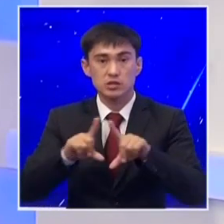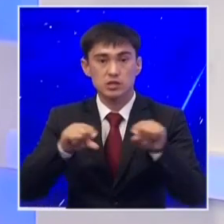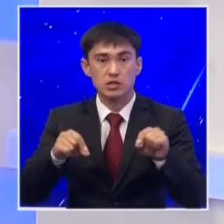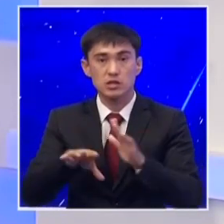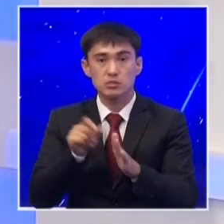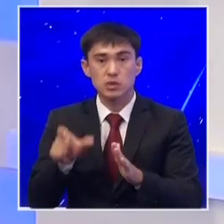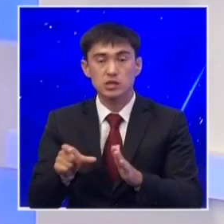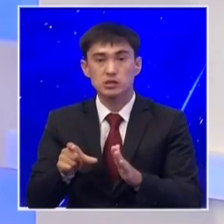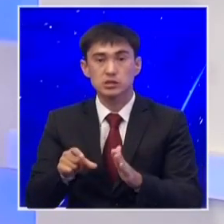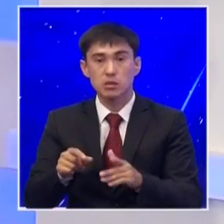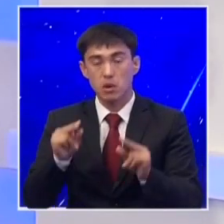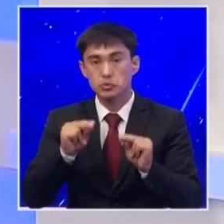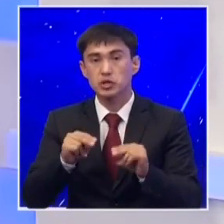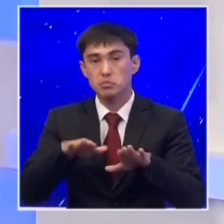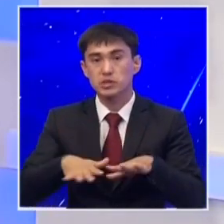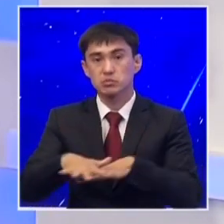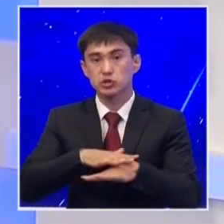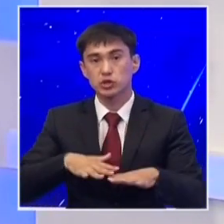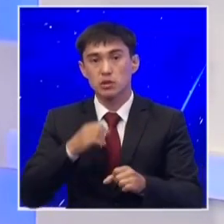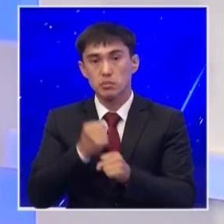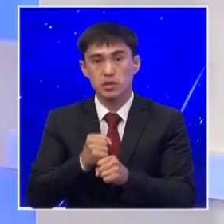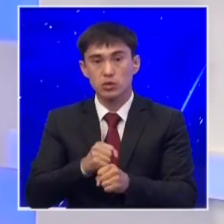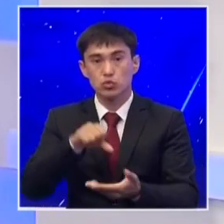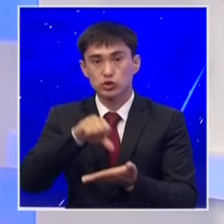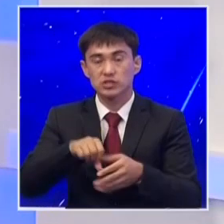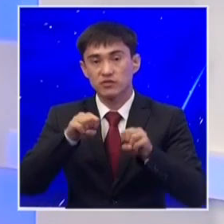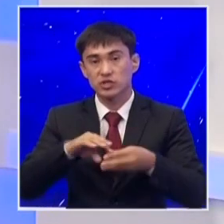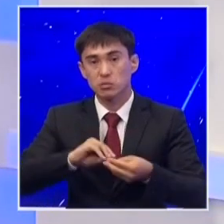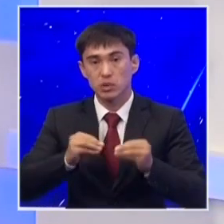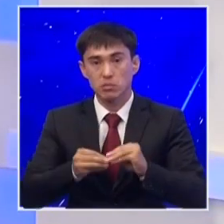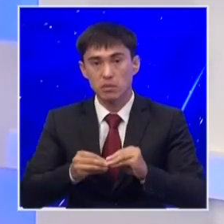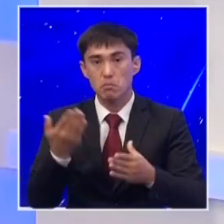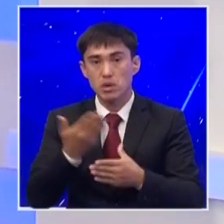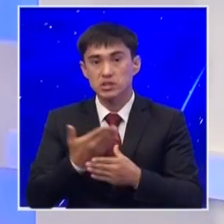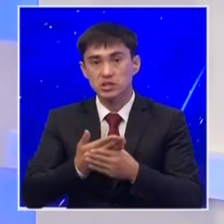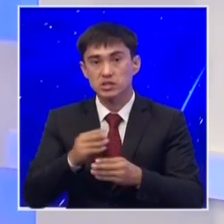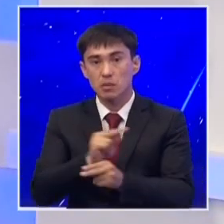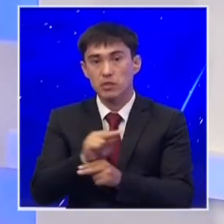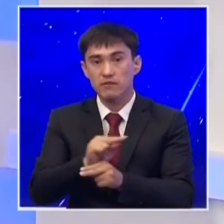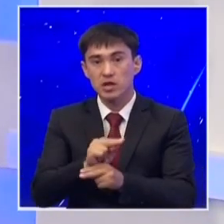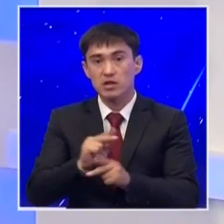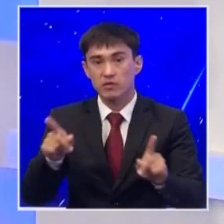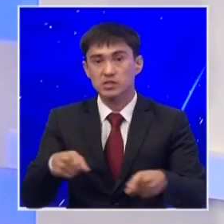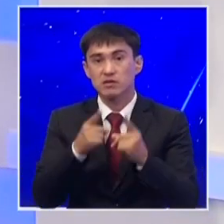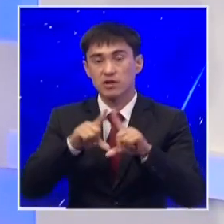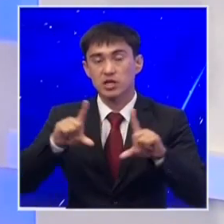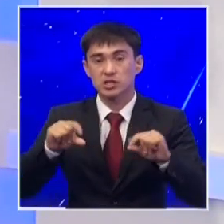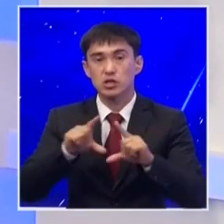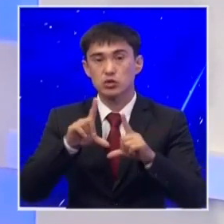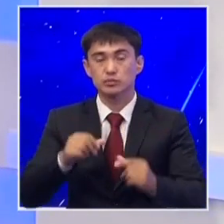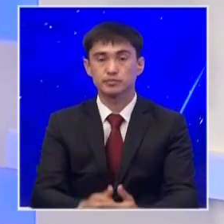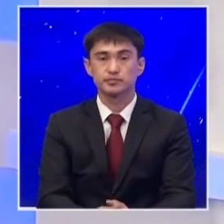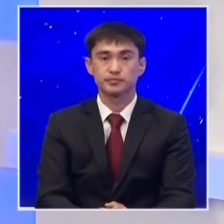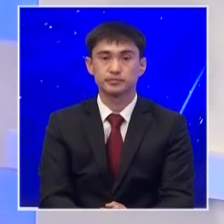народная избранница пообещала местным жителям принять участие в решении проблем и посодействовать в обновлении и восстановлении